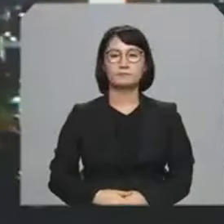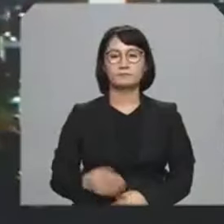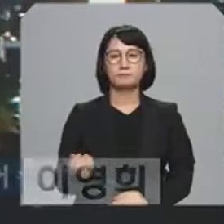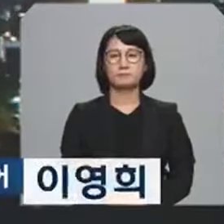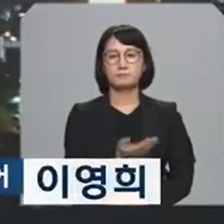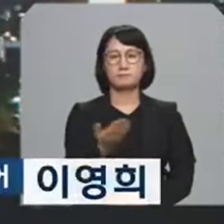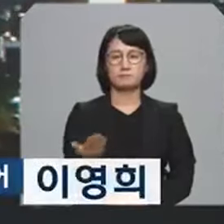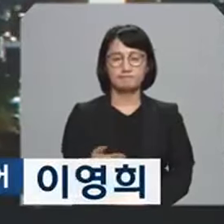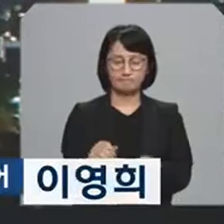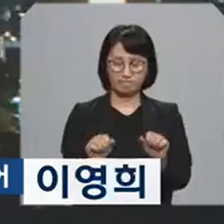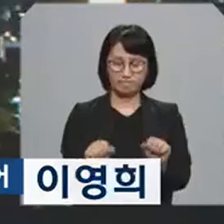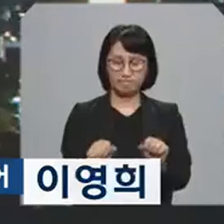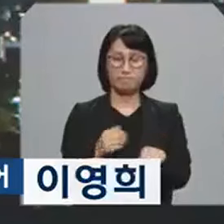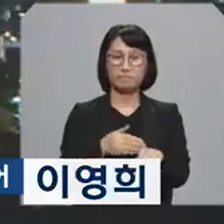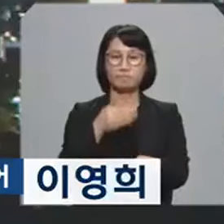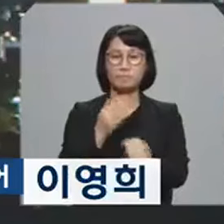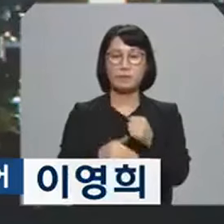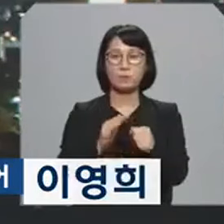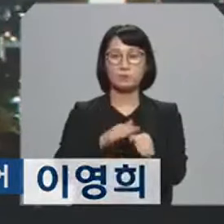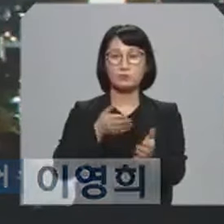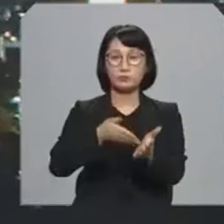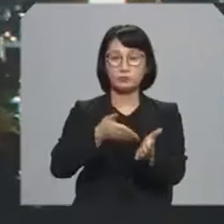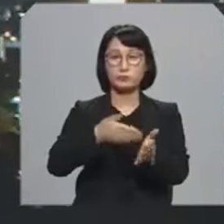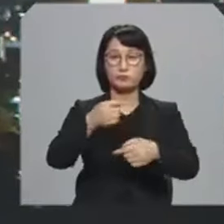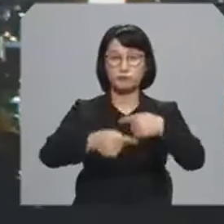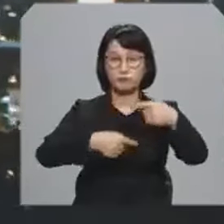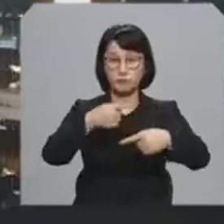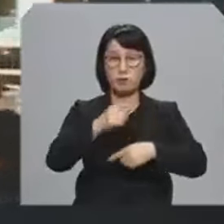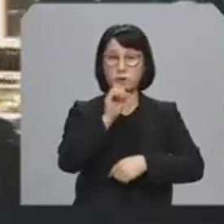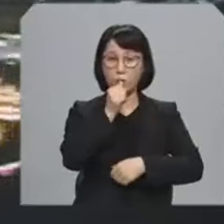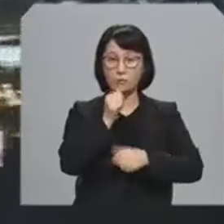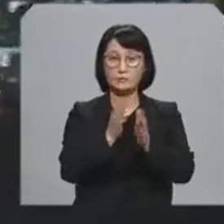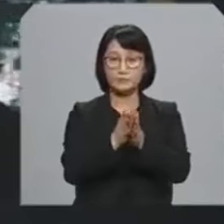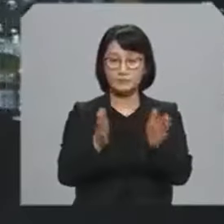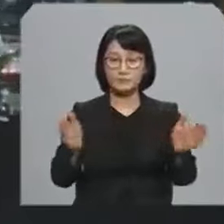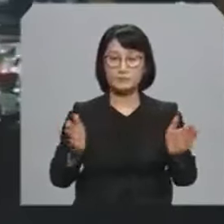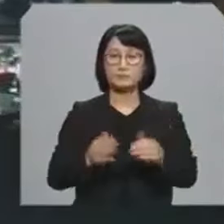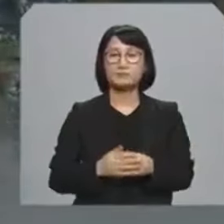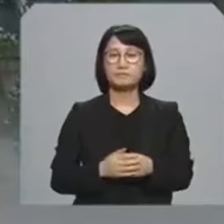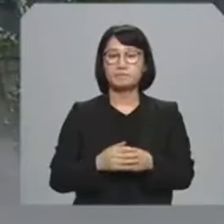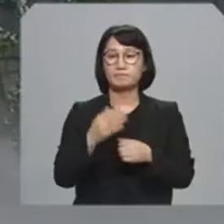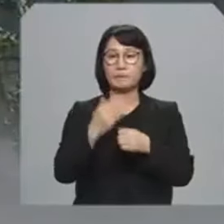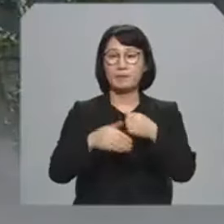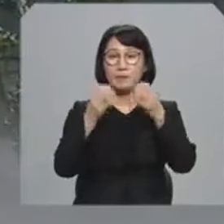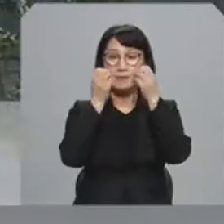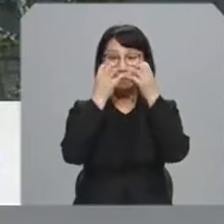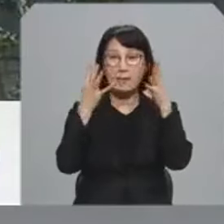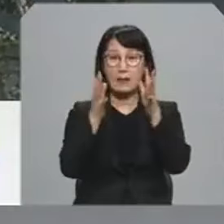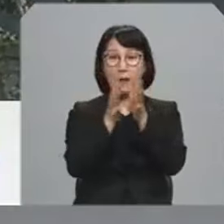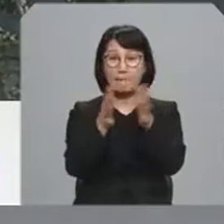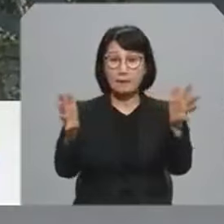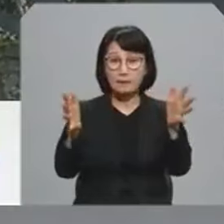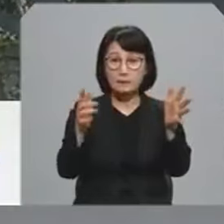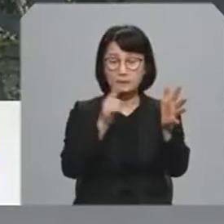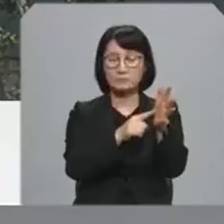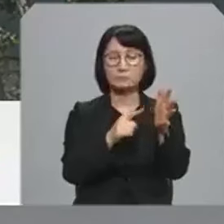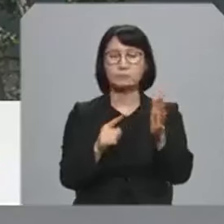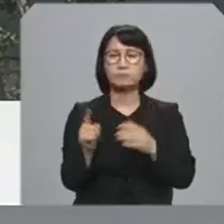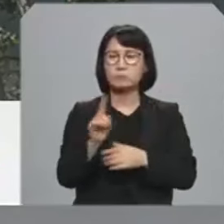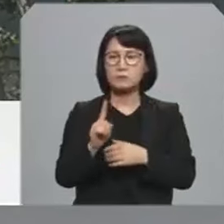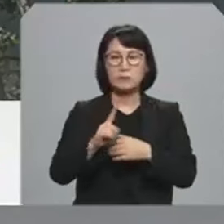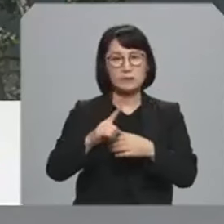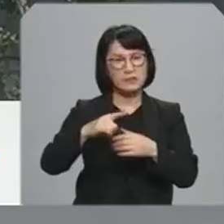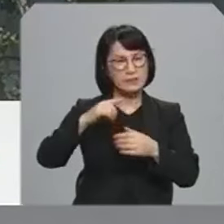여러분 안녕하십니까? 9시 대구 경북 뉴스입니다. 대구한 신축 아파트 주민들이 사기 분양을 당했다며 시공사